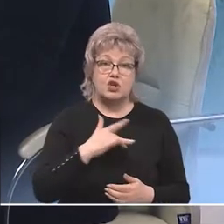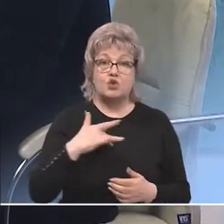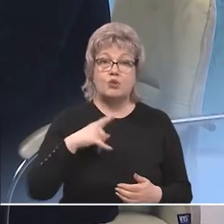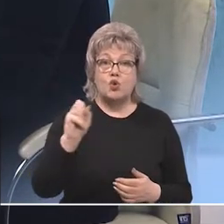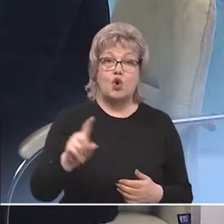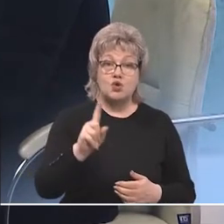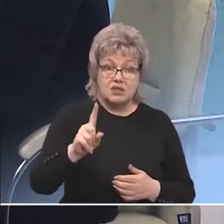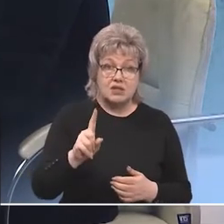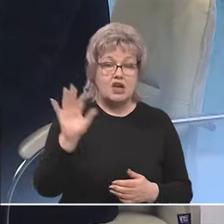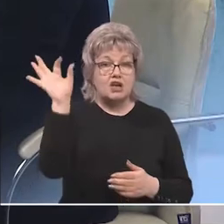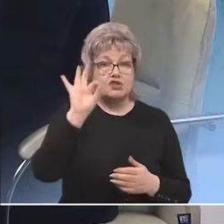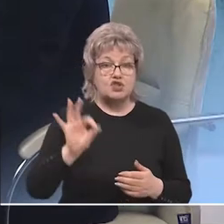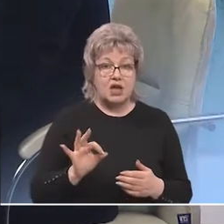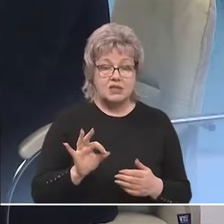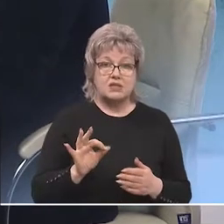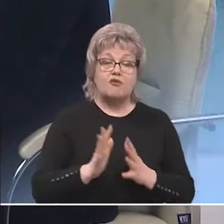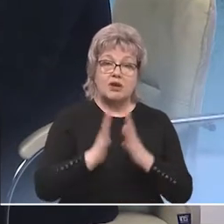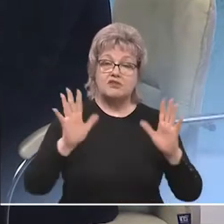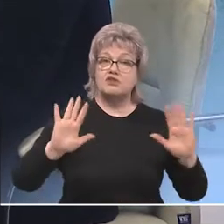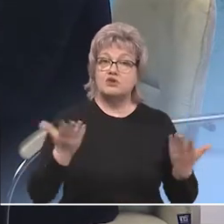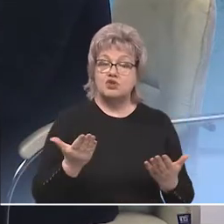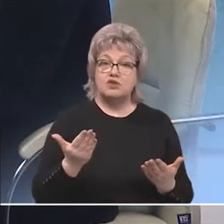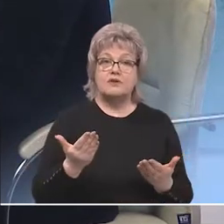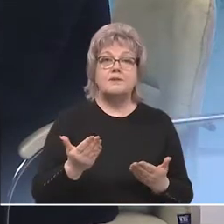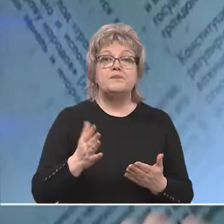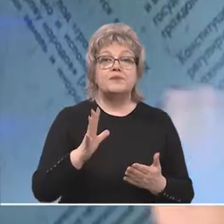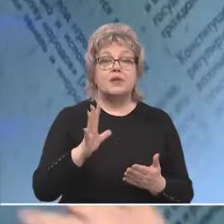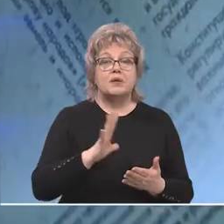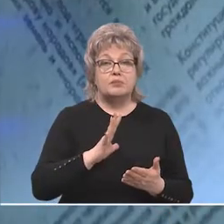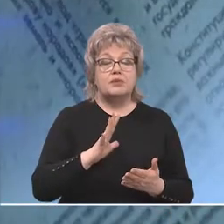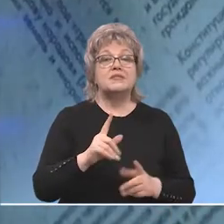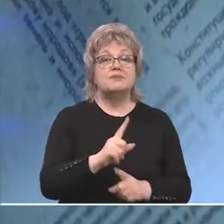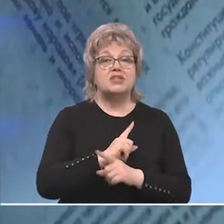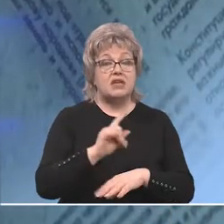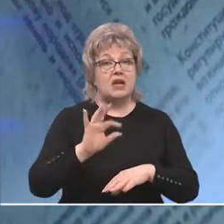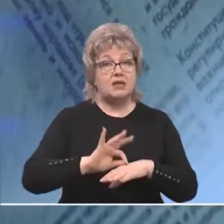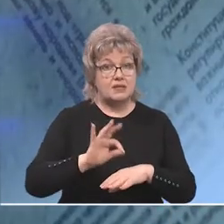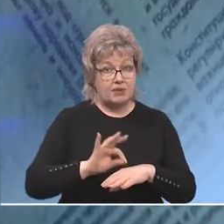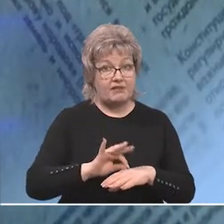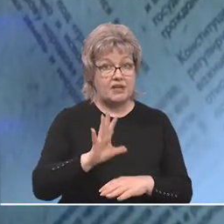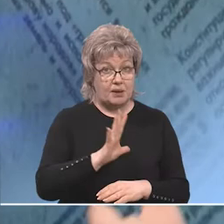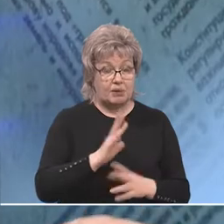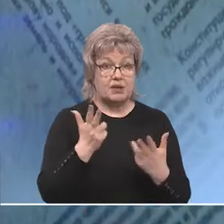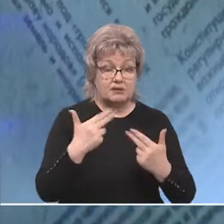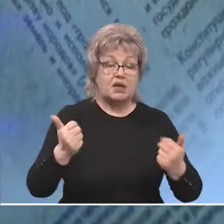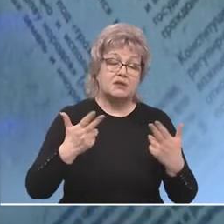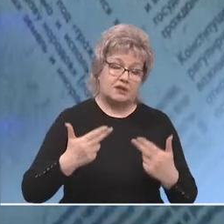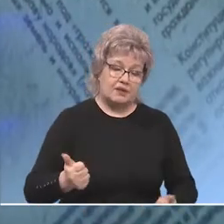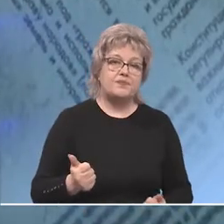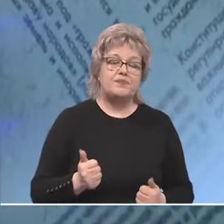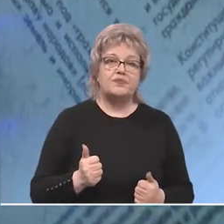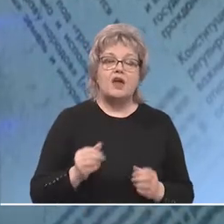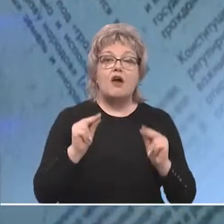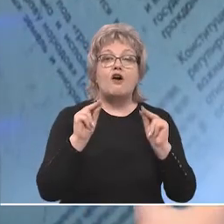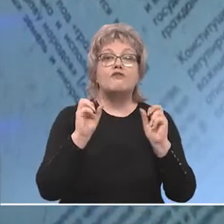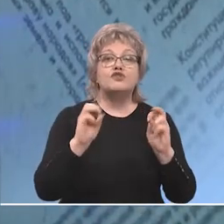туберкулез часто приводил, в большинстве случаев, приводил к смерти. То есть смертельное заболевание было, да, по сути дела? По большому счету.